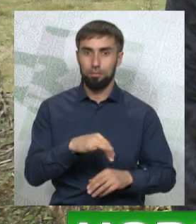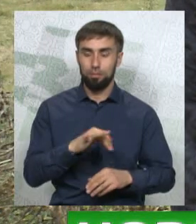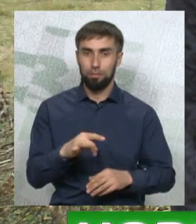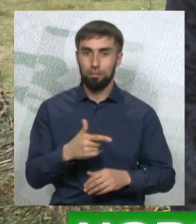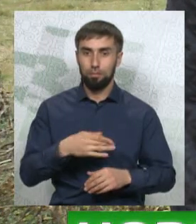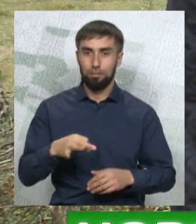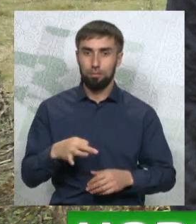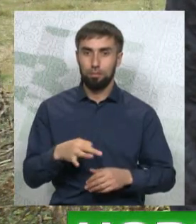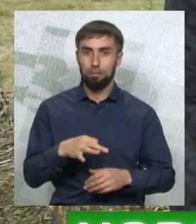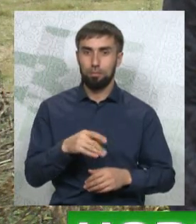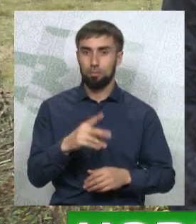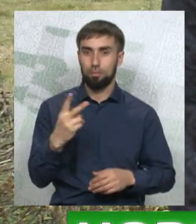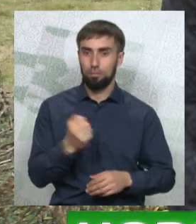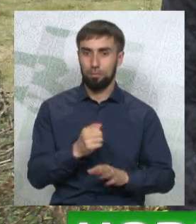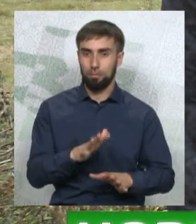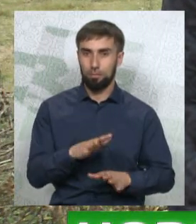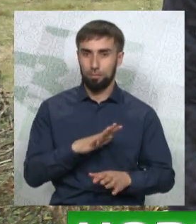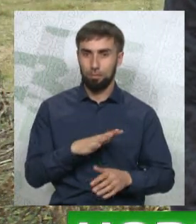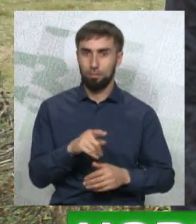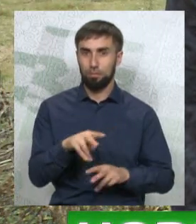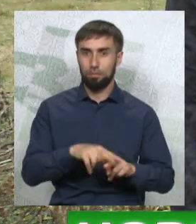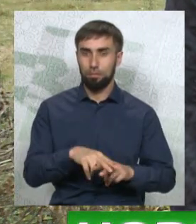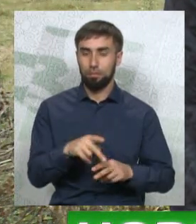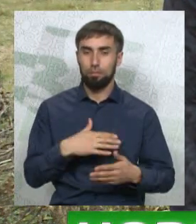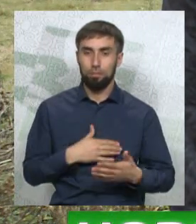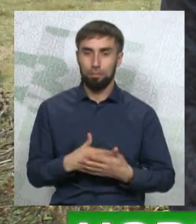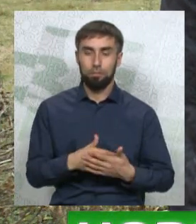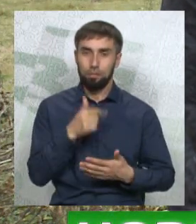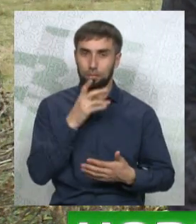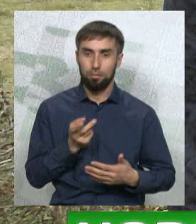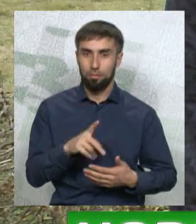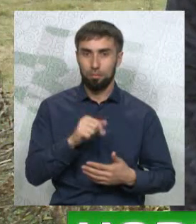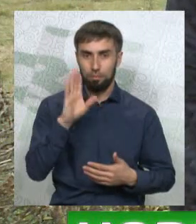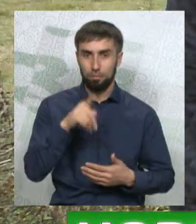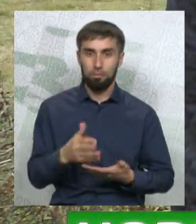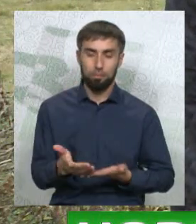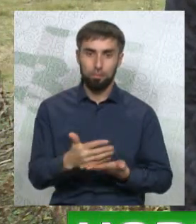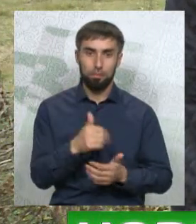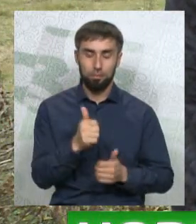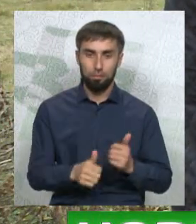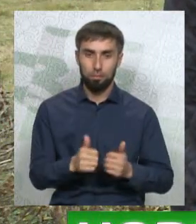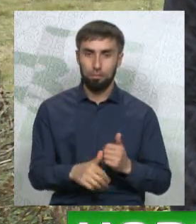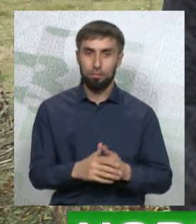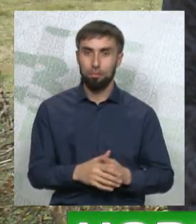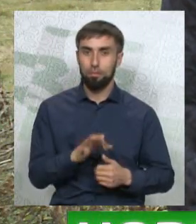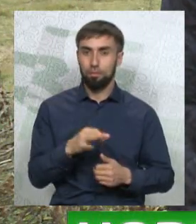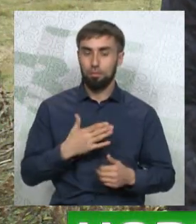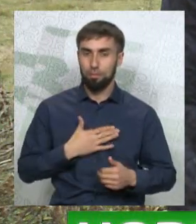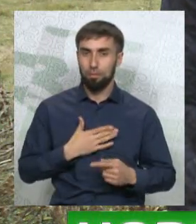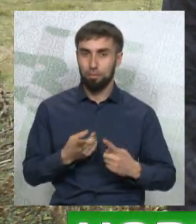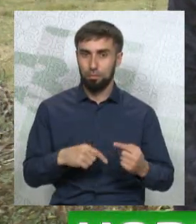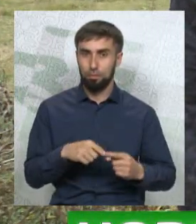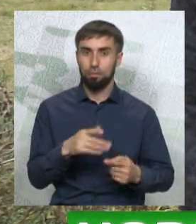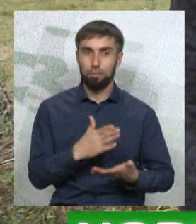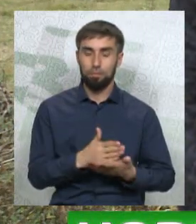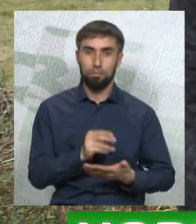dito2 неделю всего лишь здесь ребята добровольцы которых приход завода они выбирают постоянно от нашей организации 100 жизнь